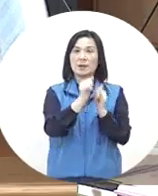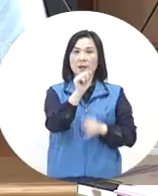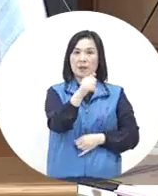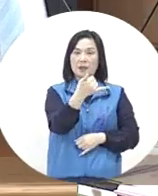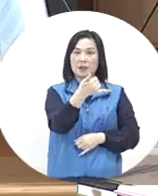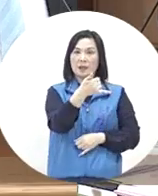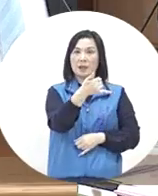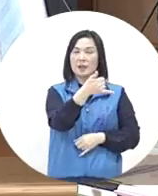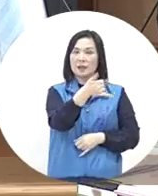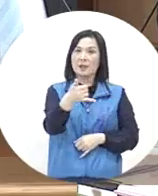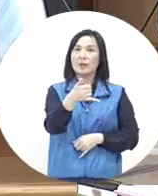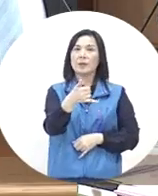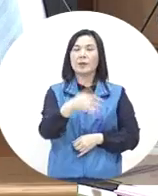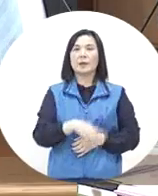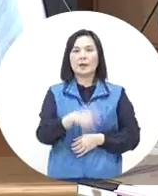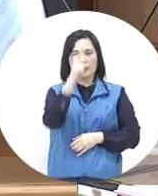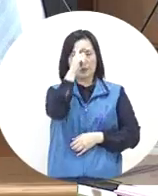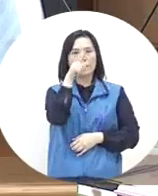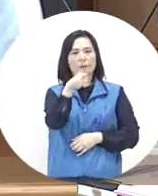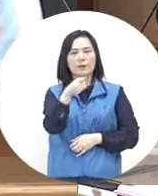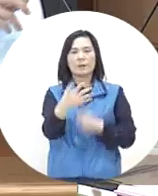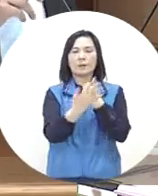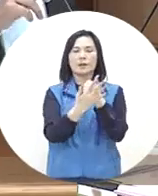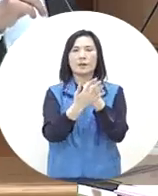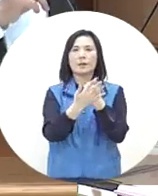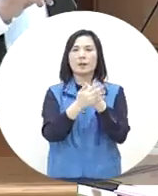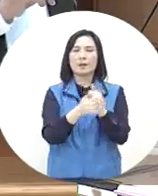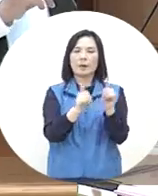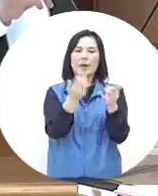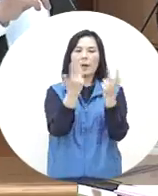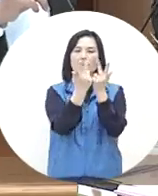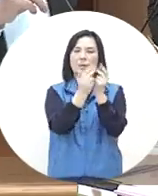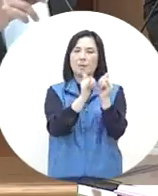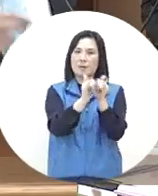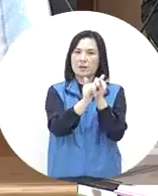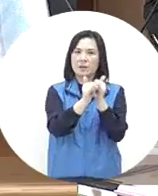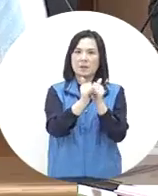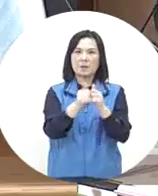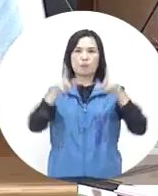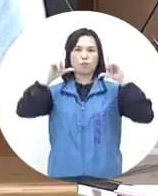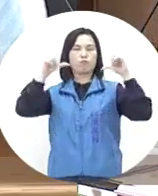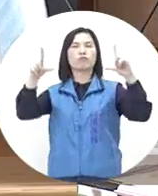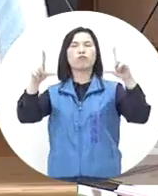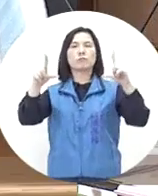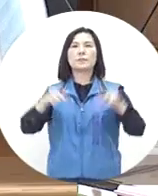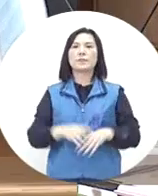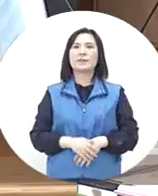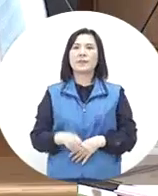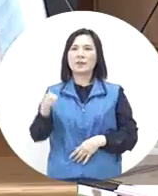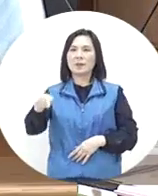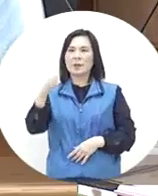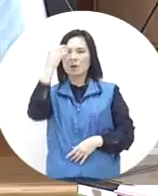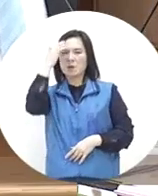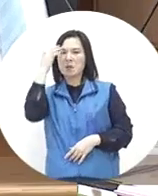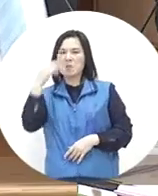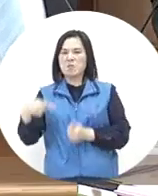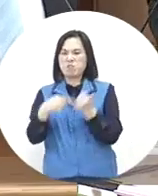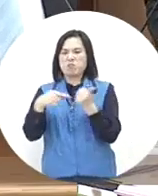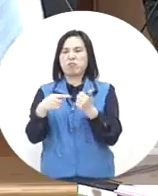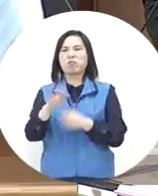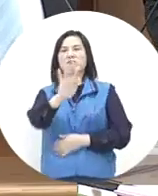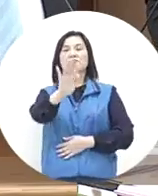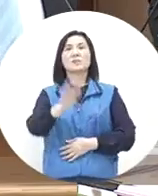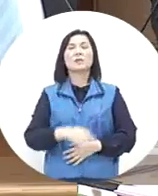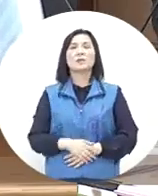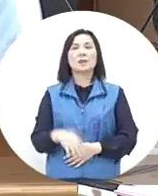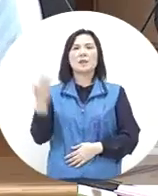望你应该为新北市民这个仗义直言，挺身而出，不要再被柯文哲挑看，因为过去太